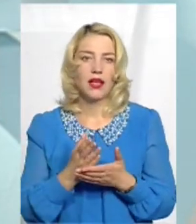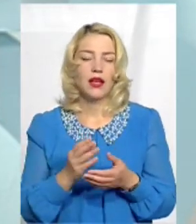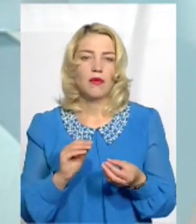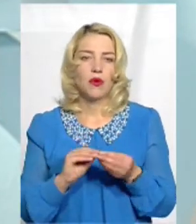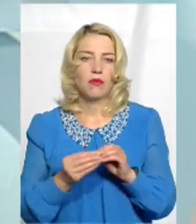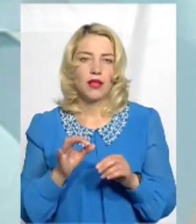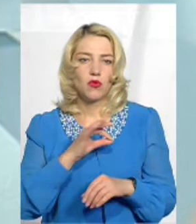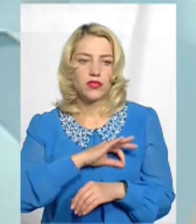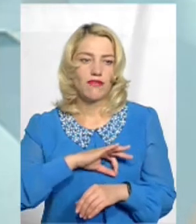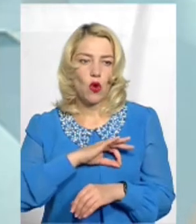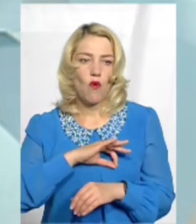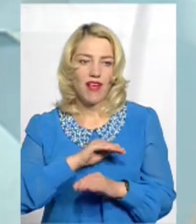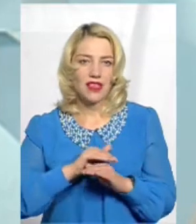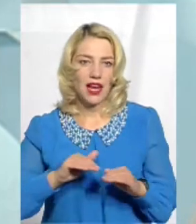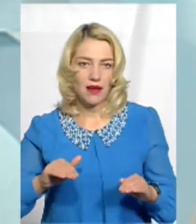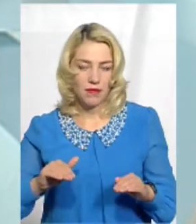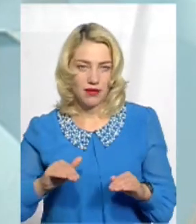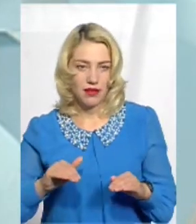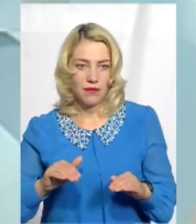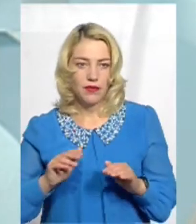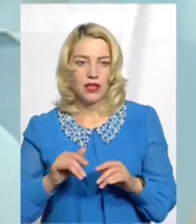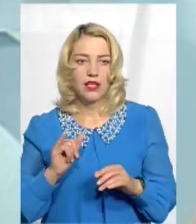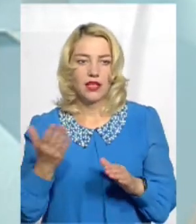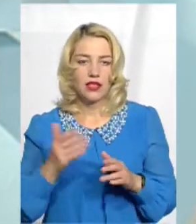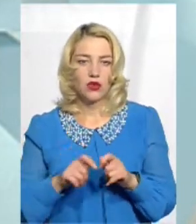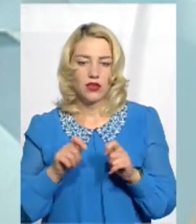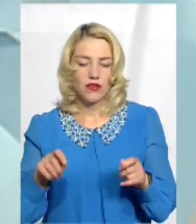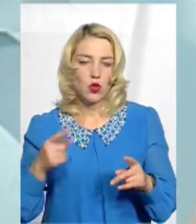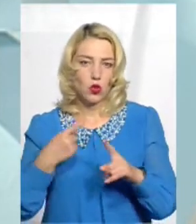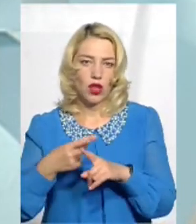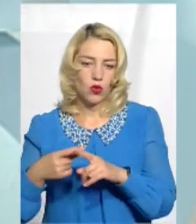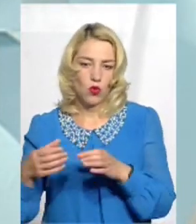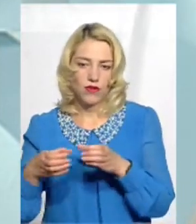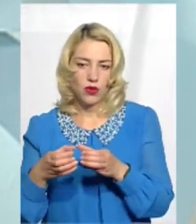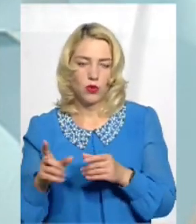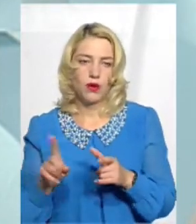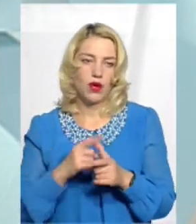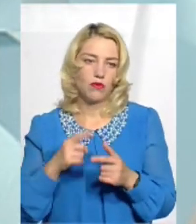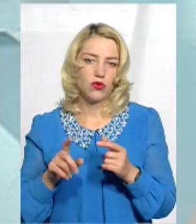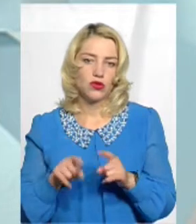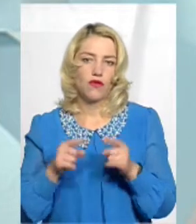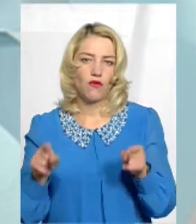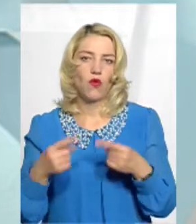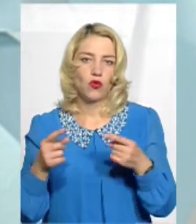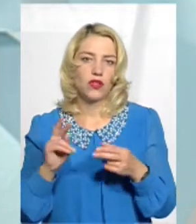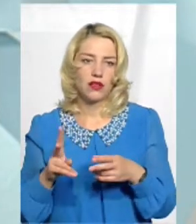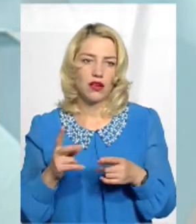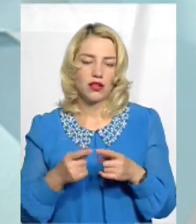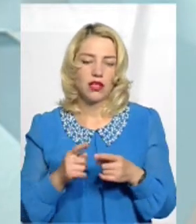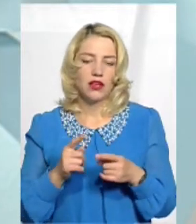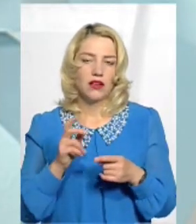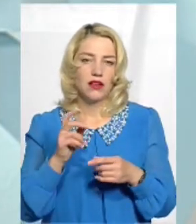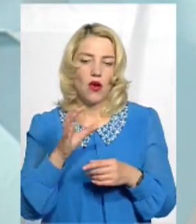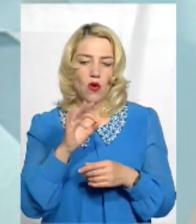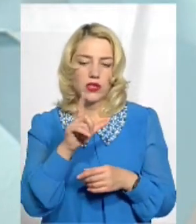в дошкільних навчальних закладах, в яких в них відкриваються додаткові групи або де створюються нові, як от на Озерній з 1 вересня, де має